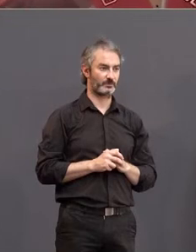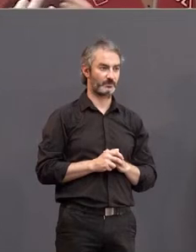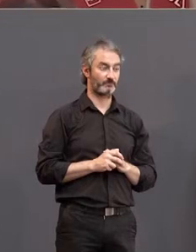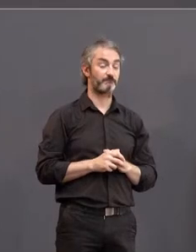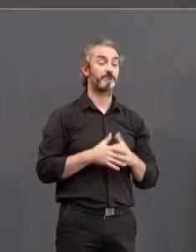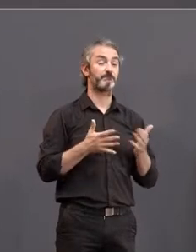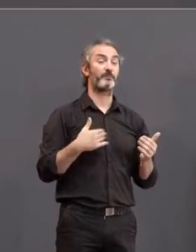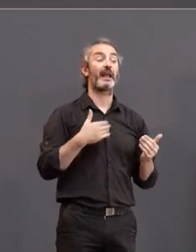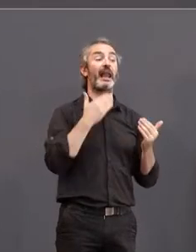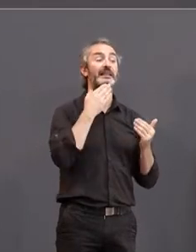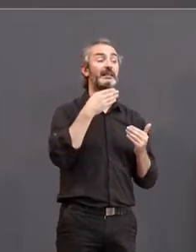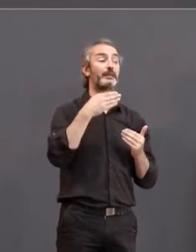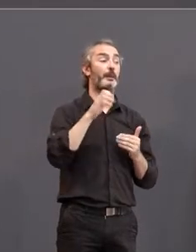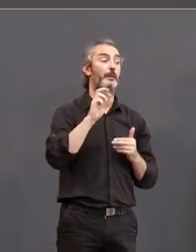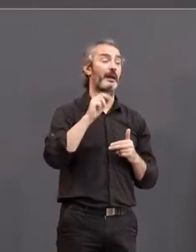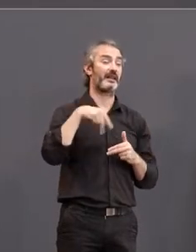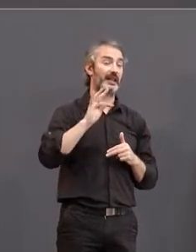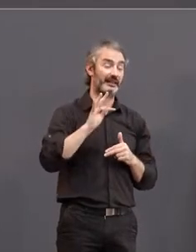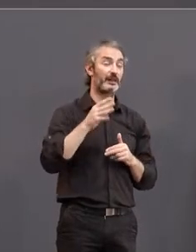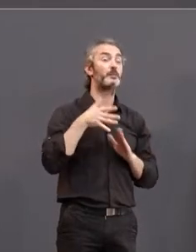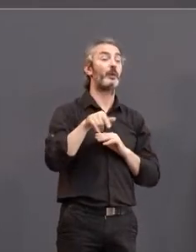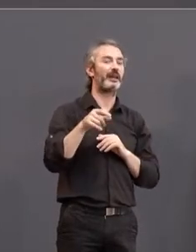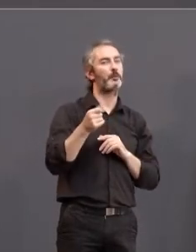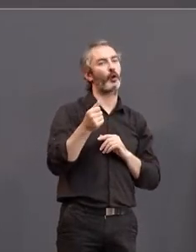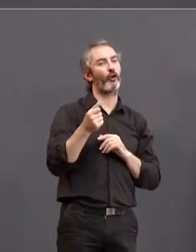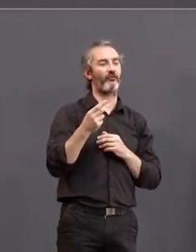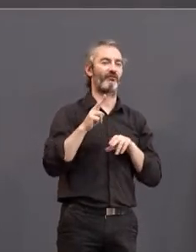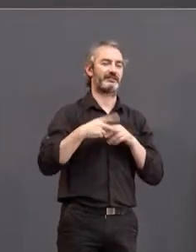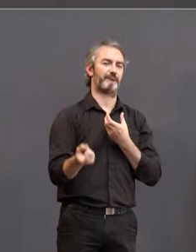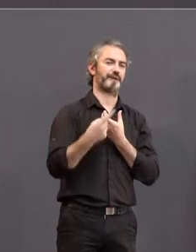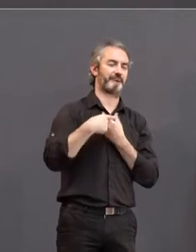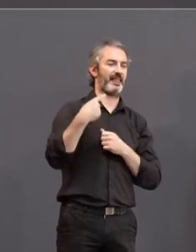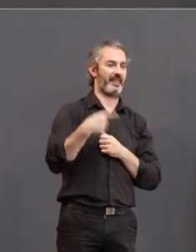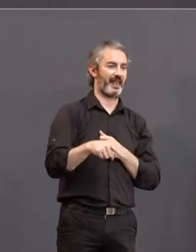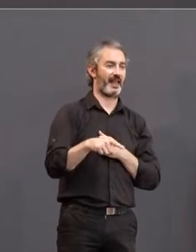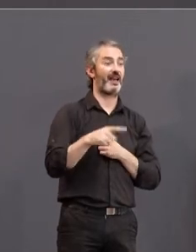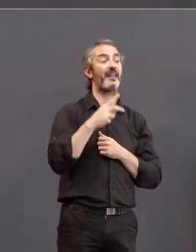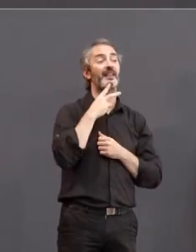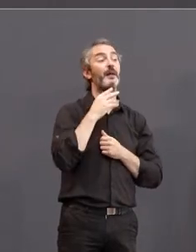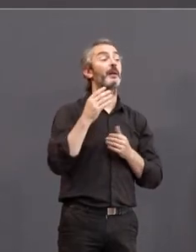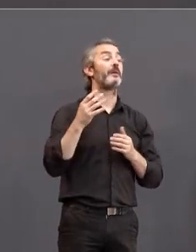Doncs gràcies, Bernat, perquè avui també formes part d'aquesta petita festa. Gràcies a tothom i visca la Pompeu.